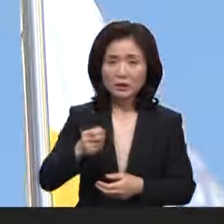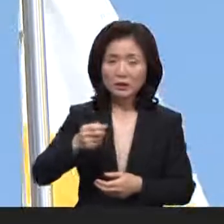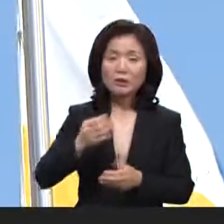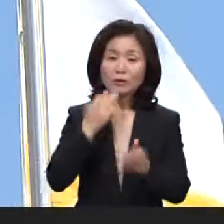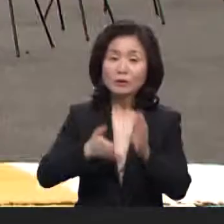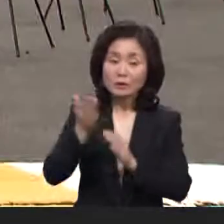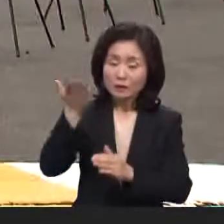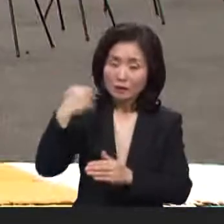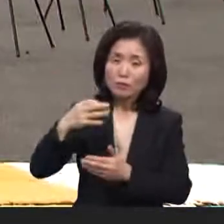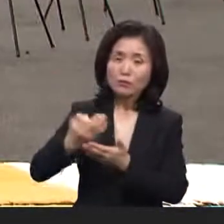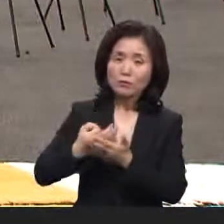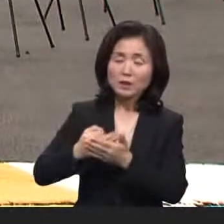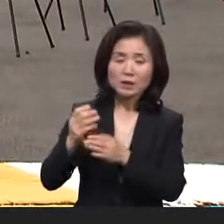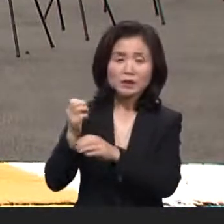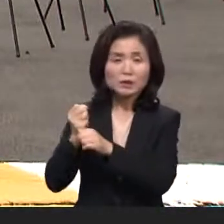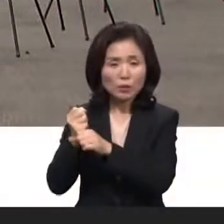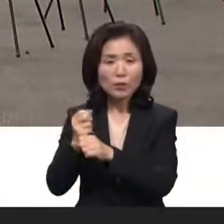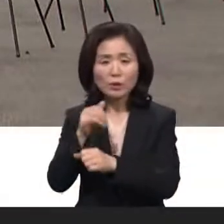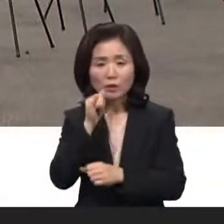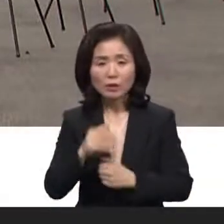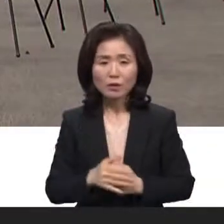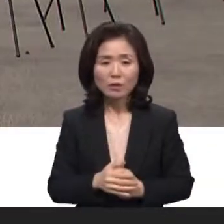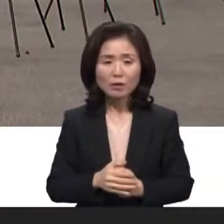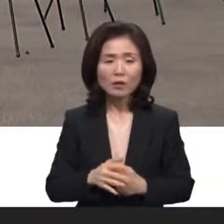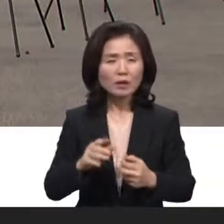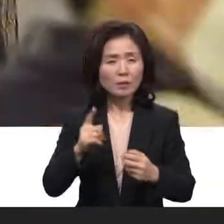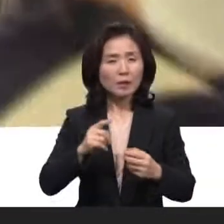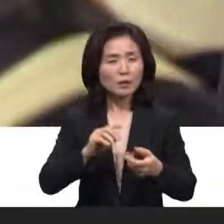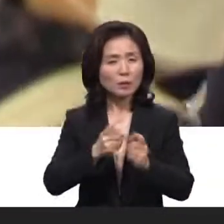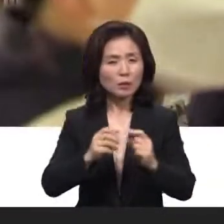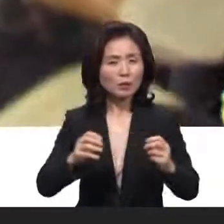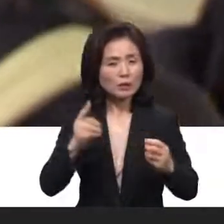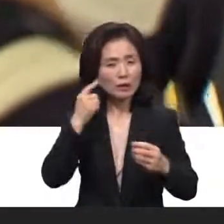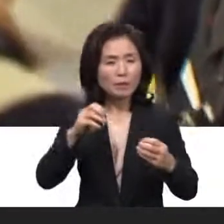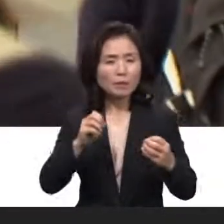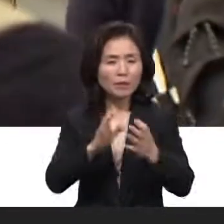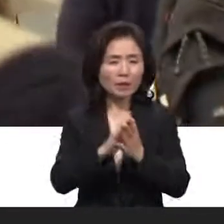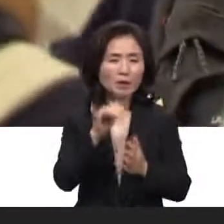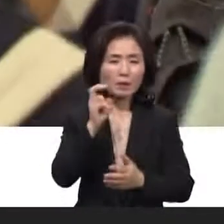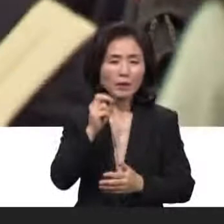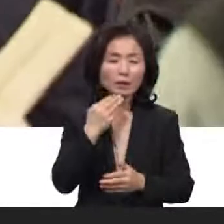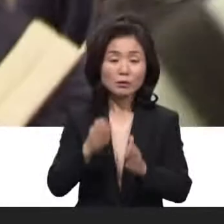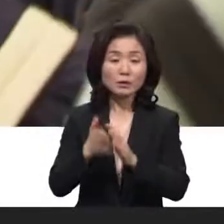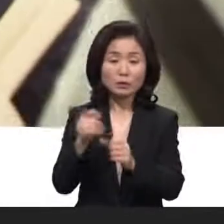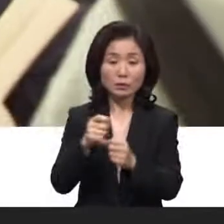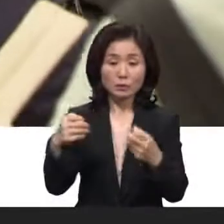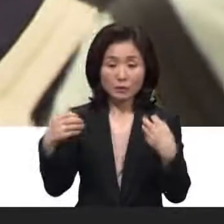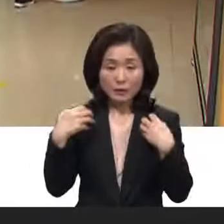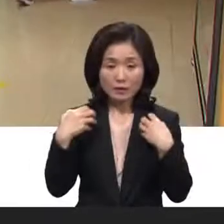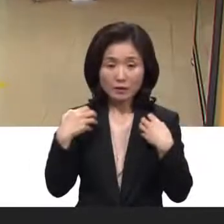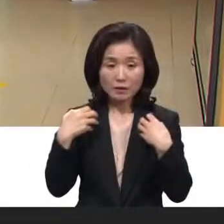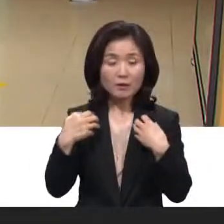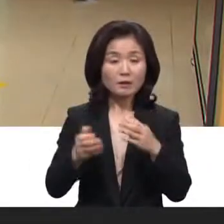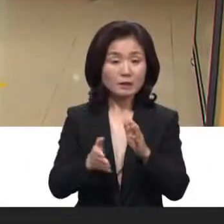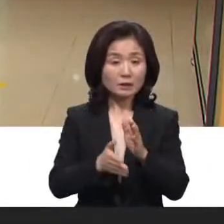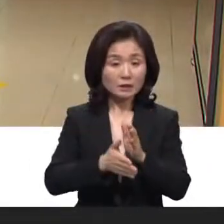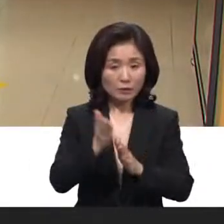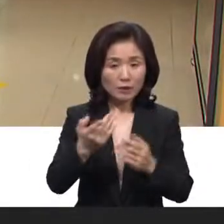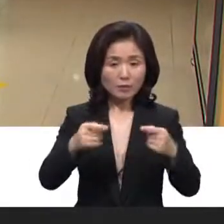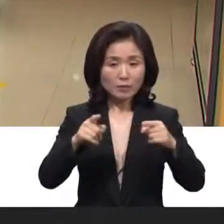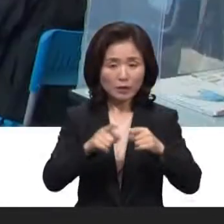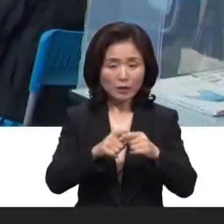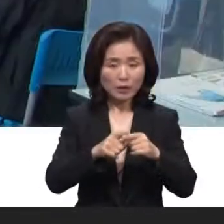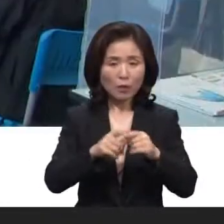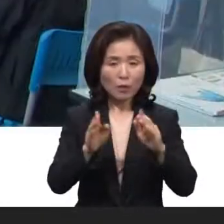있습니다 충돌할 치 점도 없잖아 있을 것 같아요 서울시교육청에서 주도적으로 해서 취하고 같이 공동